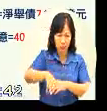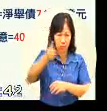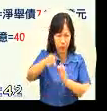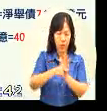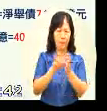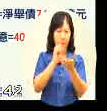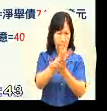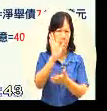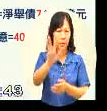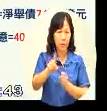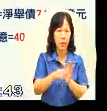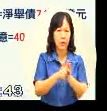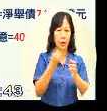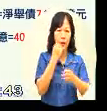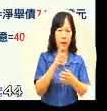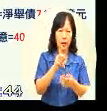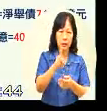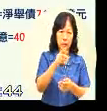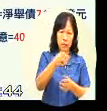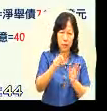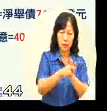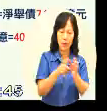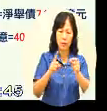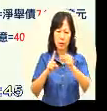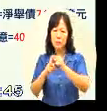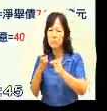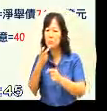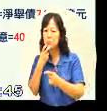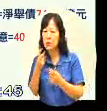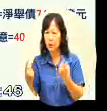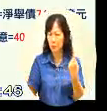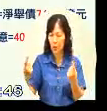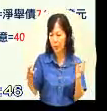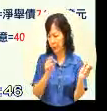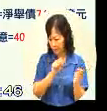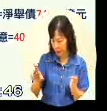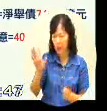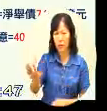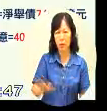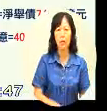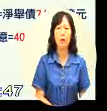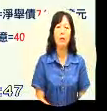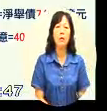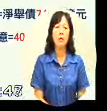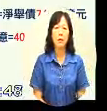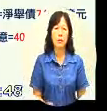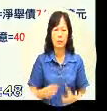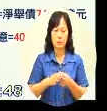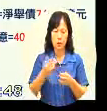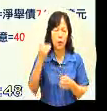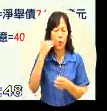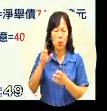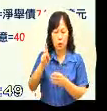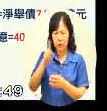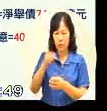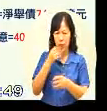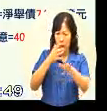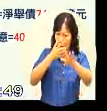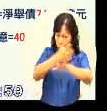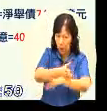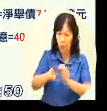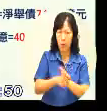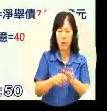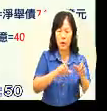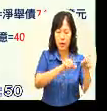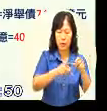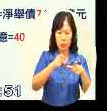的债券状况比中央好还是不好？我们比中央好嘞。换句话说呢，如果举债破表，根据公